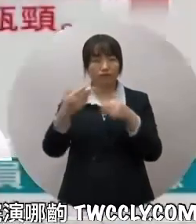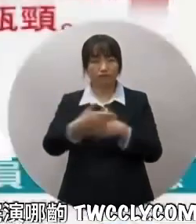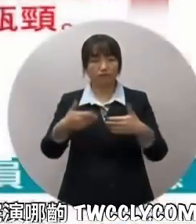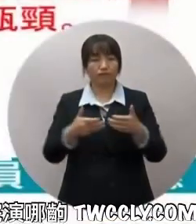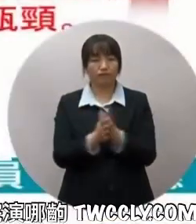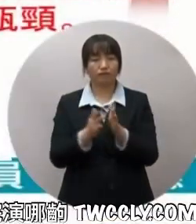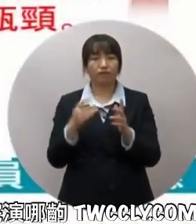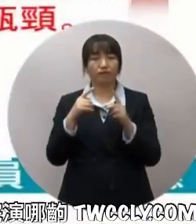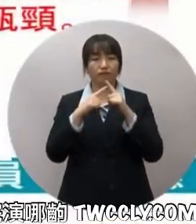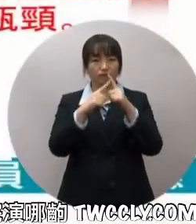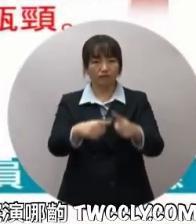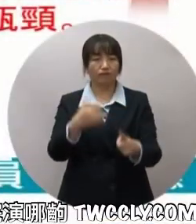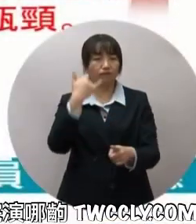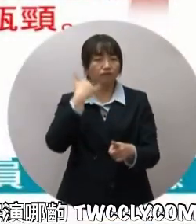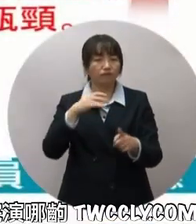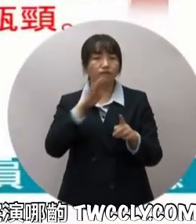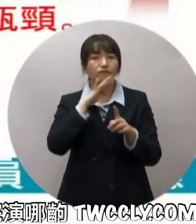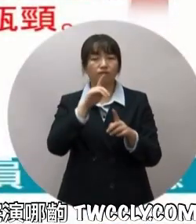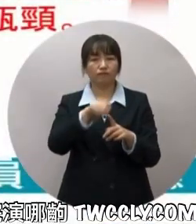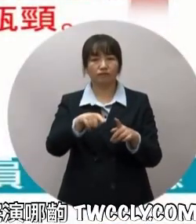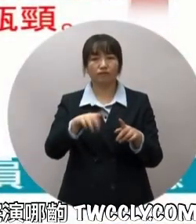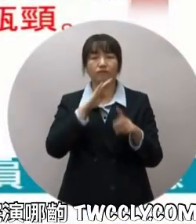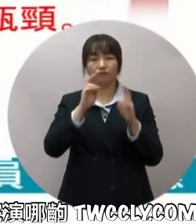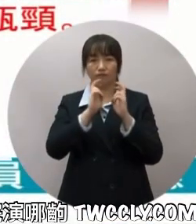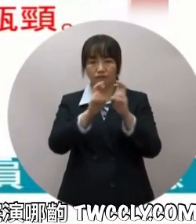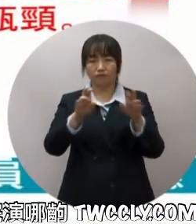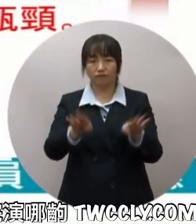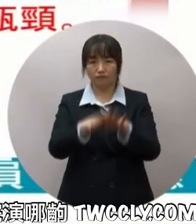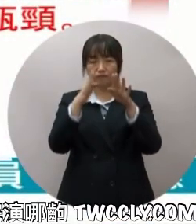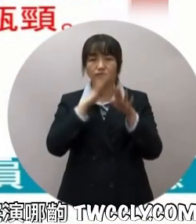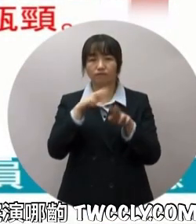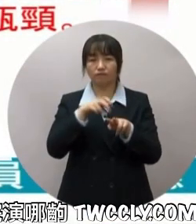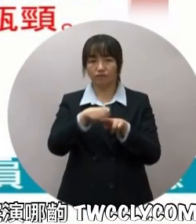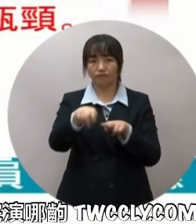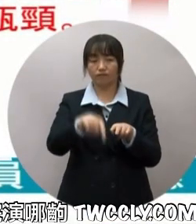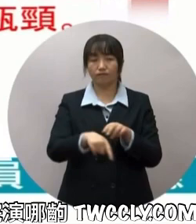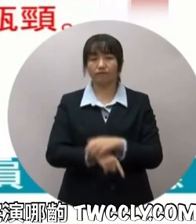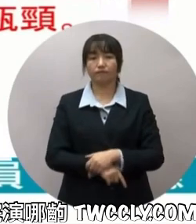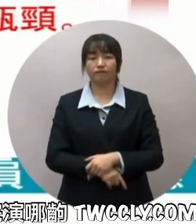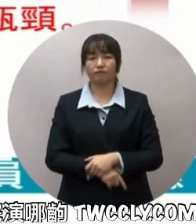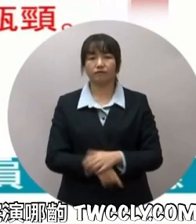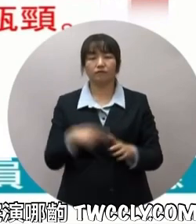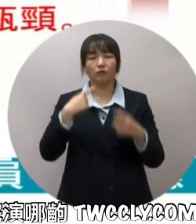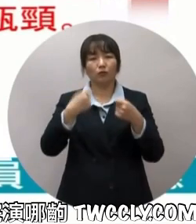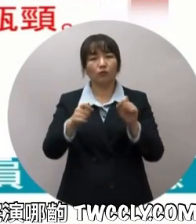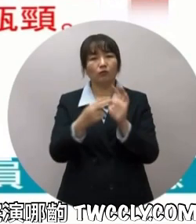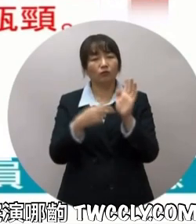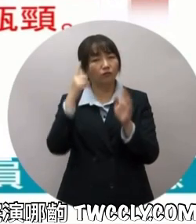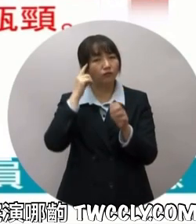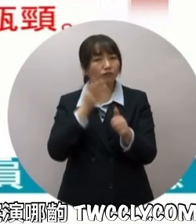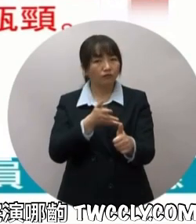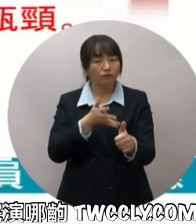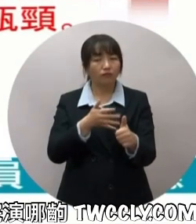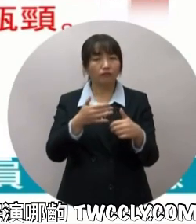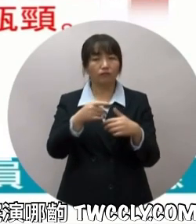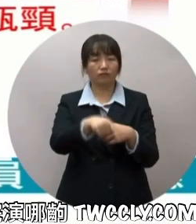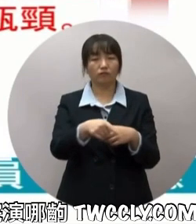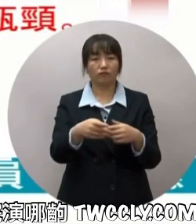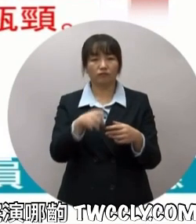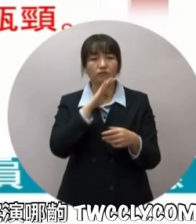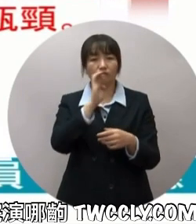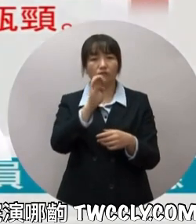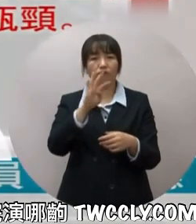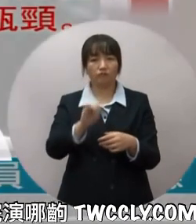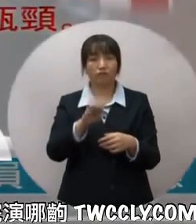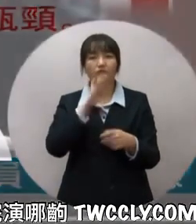一起來到我們基隆參加這個EMU900電車的首行典禮那我能不能簡單先請教一下院長或部長你覺得